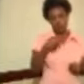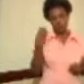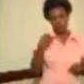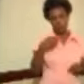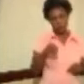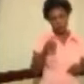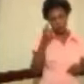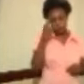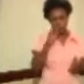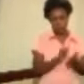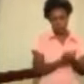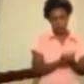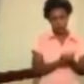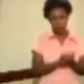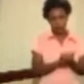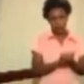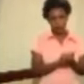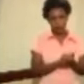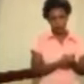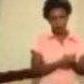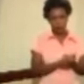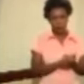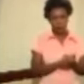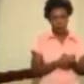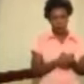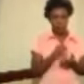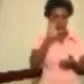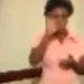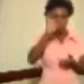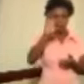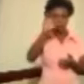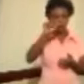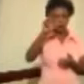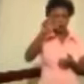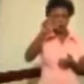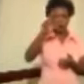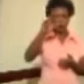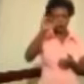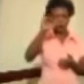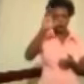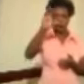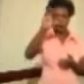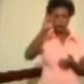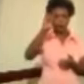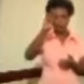la CARICOM. Et en fait, CARICOM gagne deux têtes. Il y a la communauté